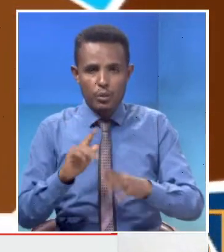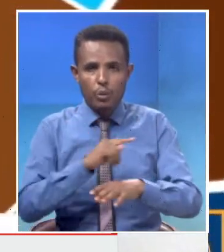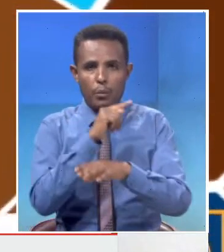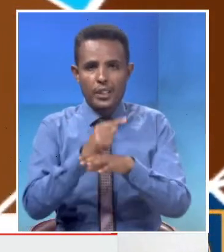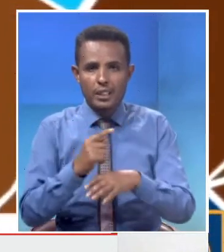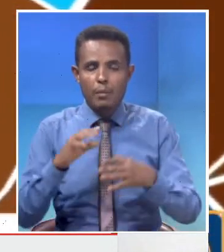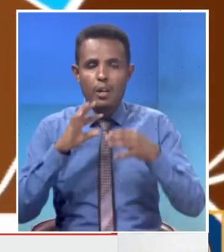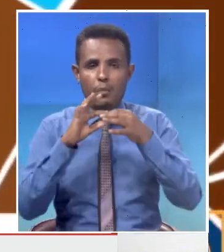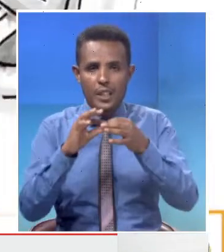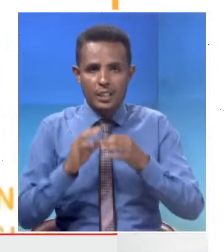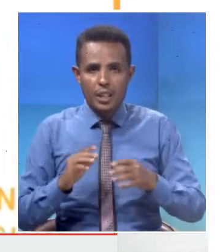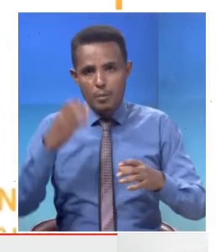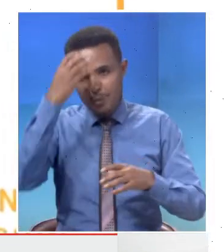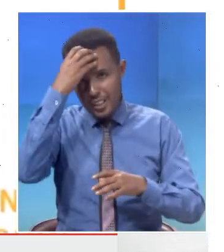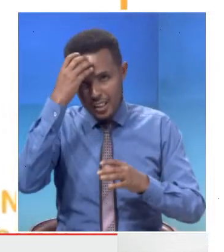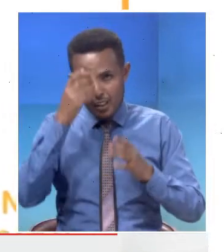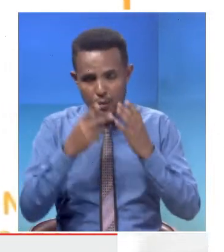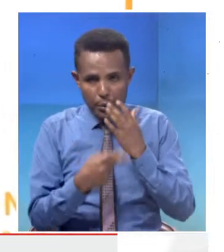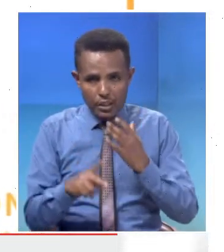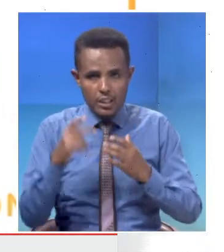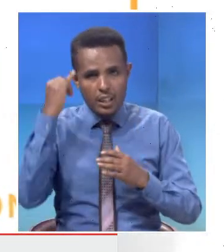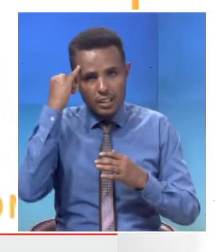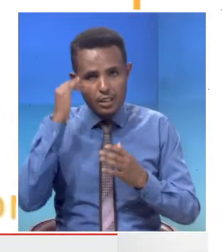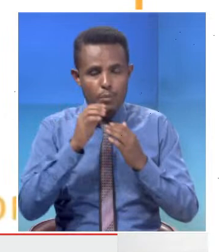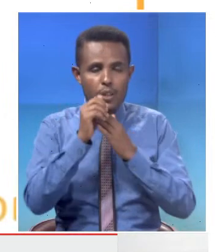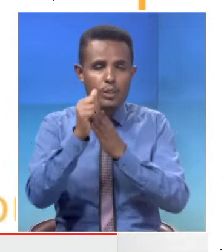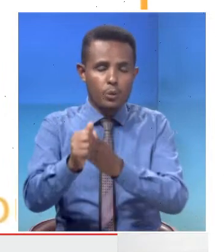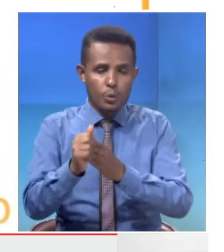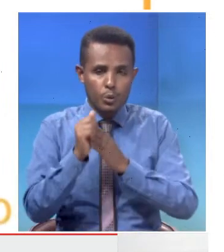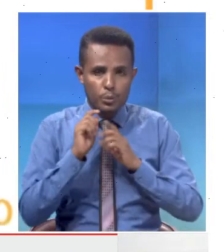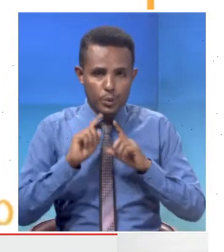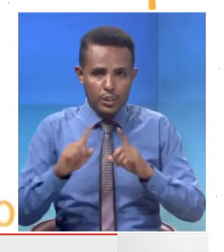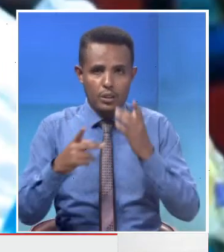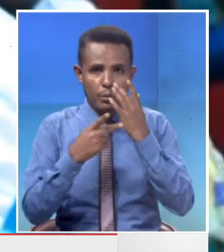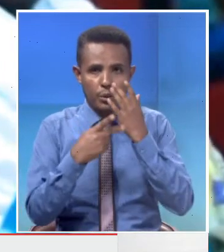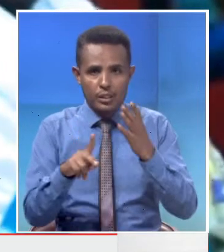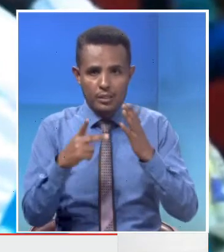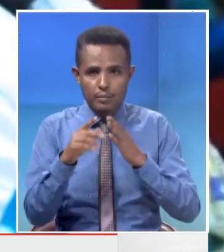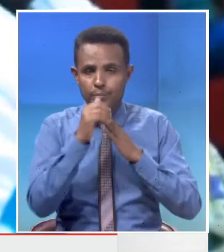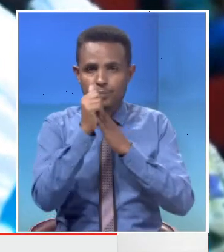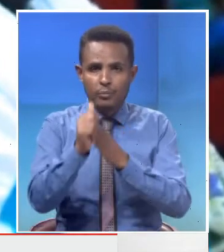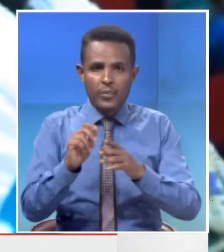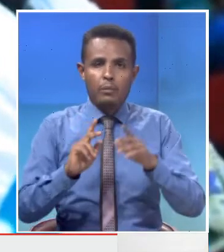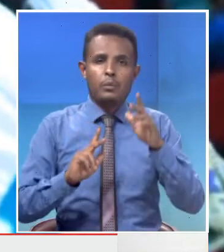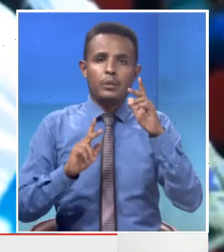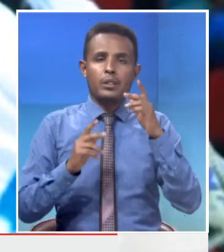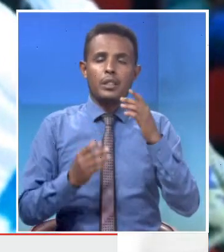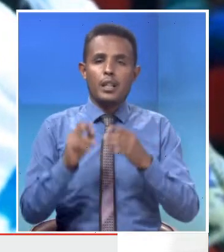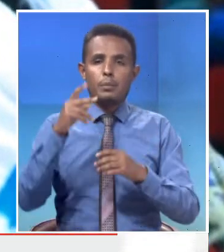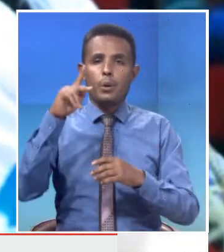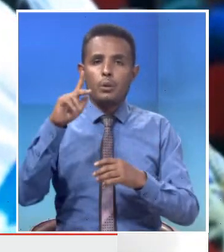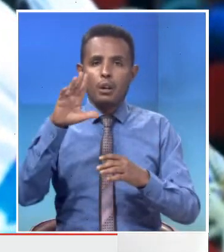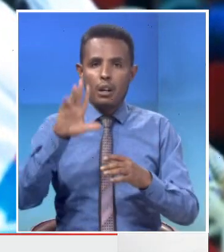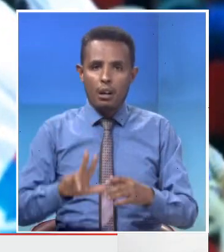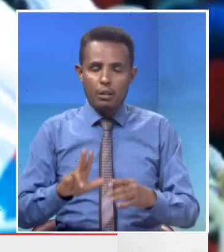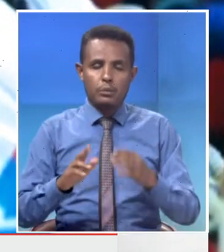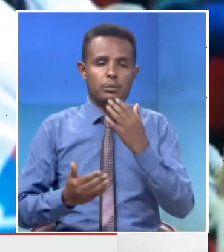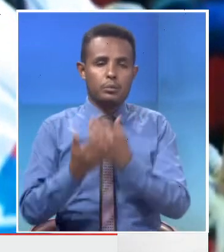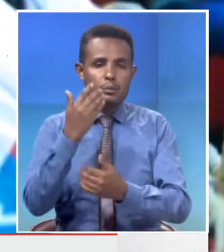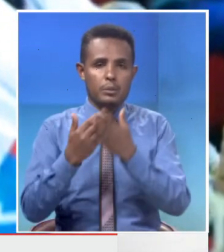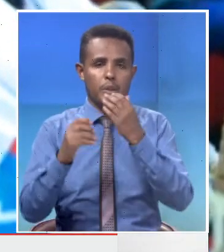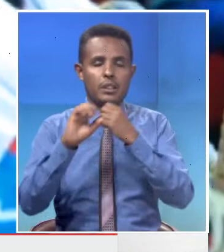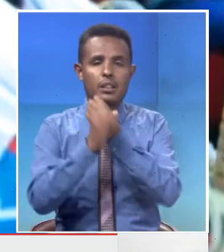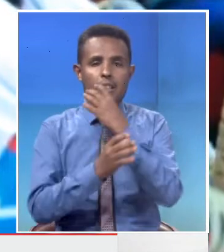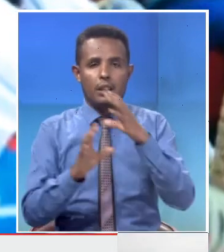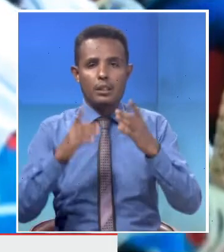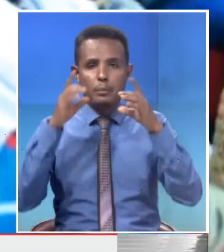ማህበራት፣ መንግስት፣ የፖለቲካና የሀሳብ መሪዎች፣ የፖለቲካ ፓርቲዎችና ዲያስፖራው ማህበረሰብን ተሳታፊ ያደርጋል ተብሏል። የምክክር